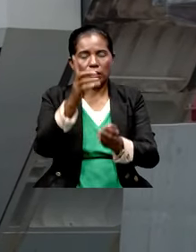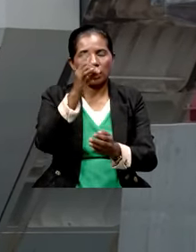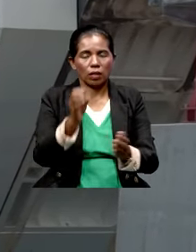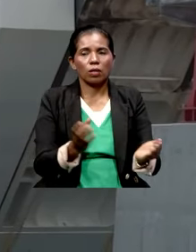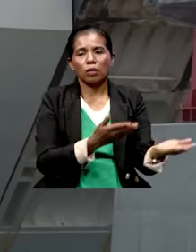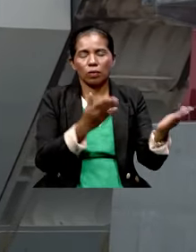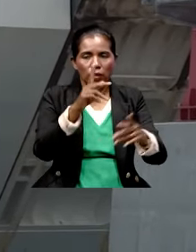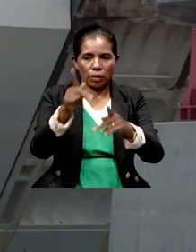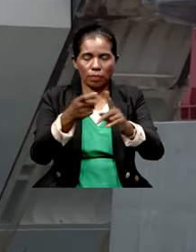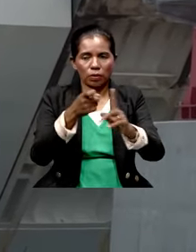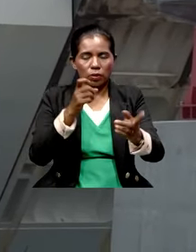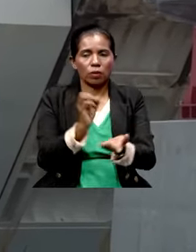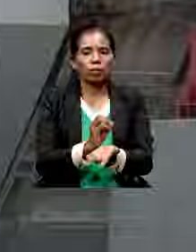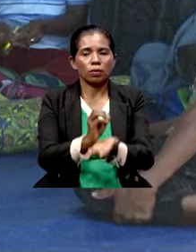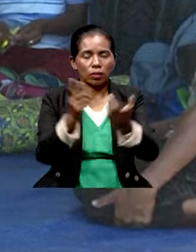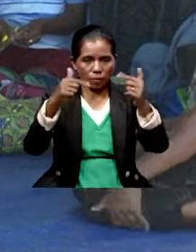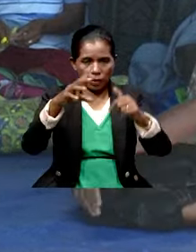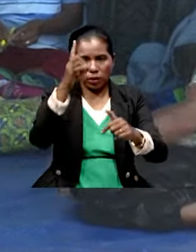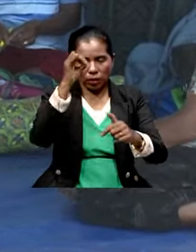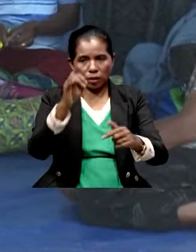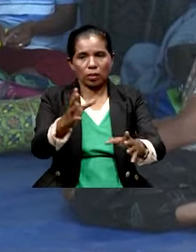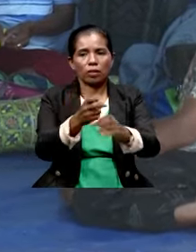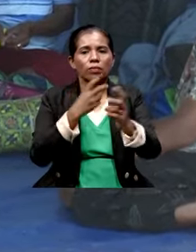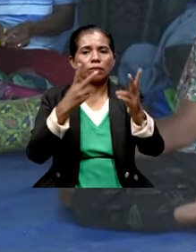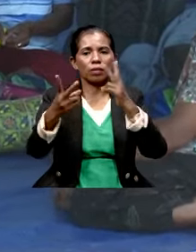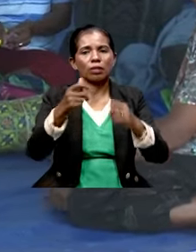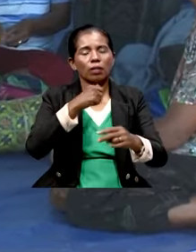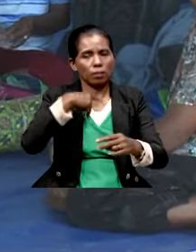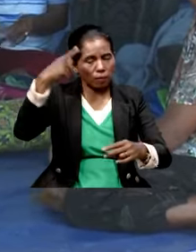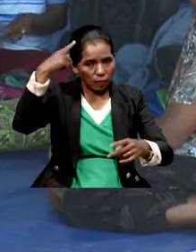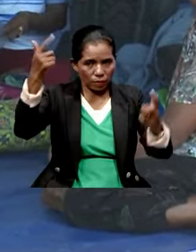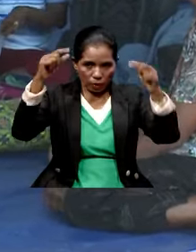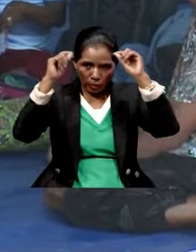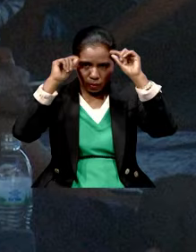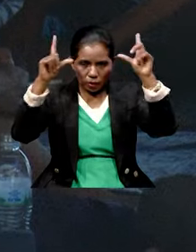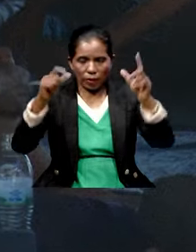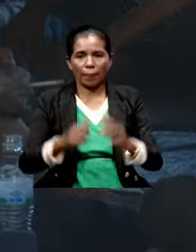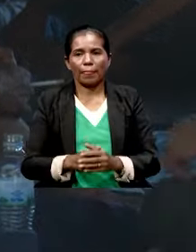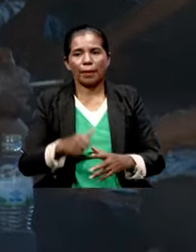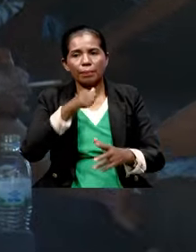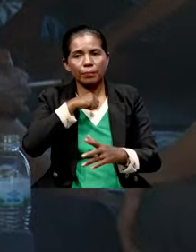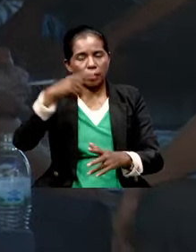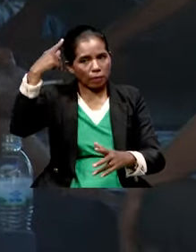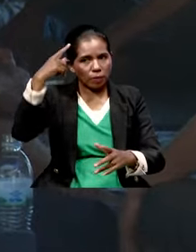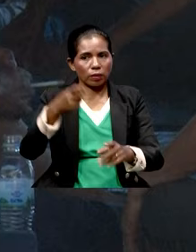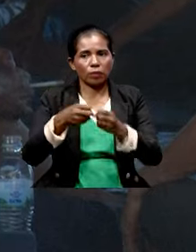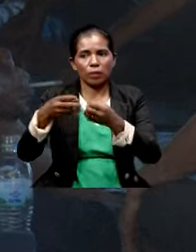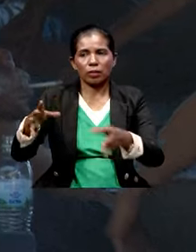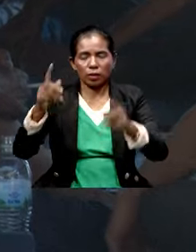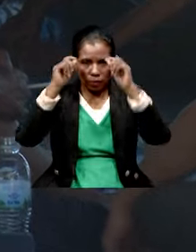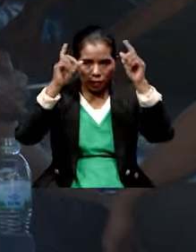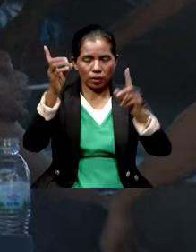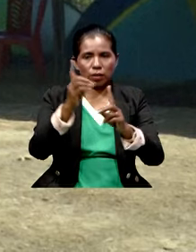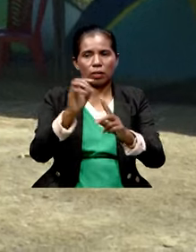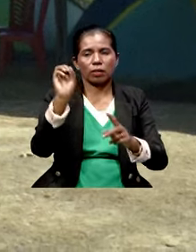det peregrinu husi wekusi mai dili, wadi simu visita Papa Francisco mai Timor Leste. Hafoin Papa Francisco husi Timor Leste yaloron